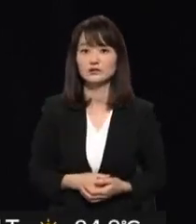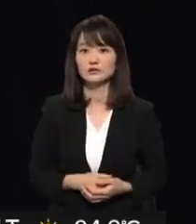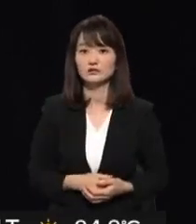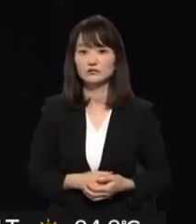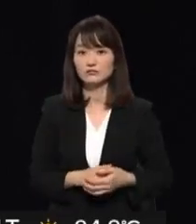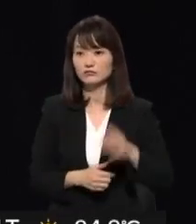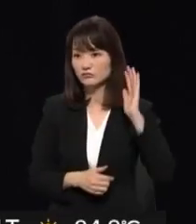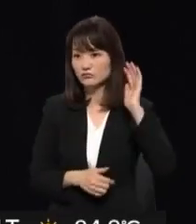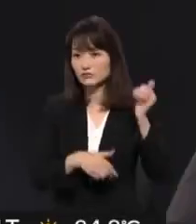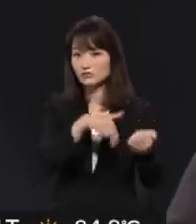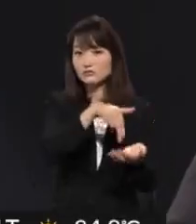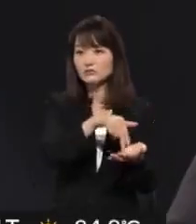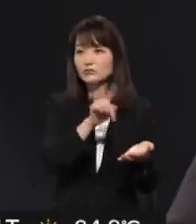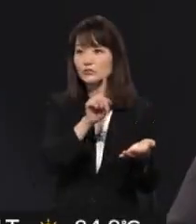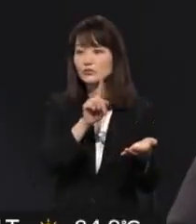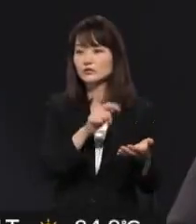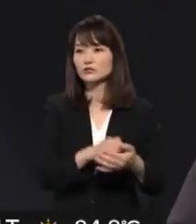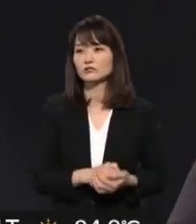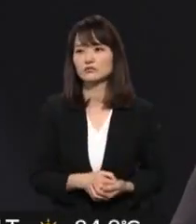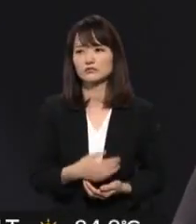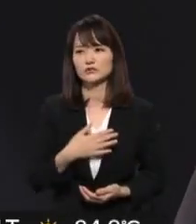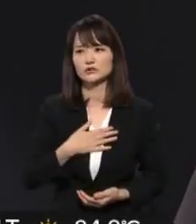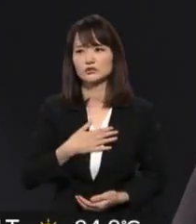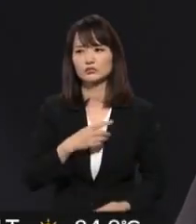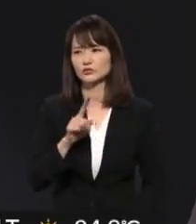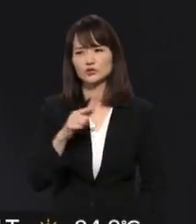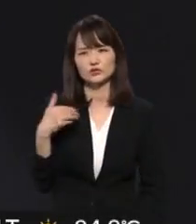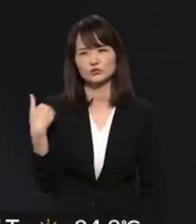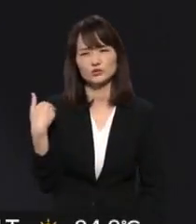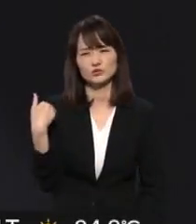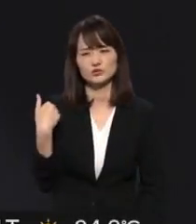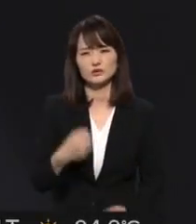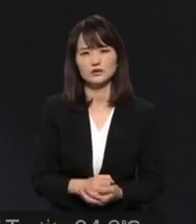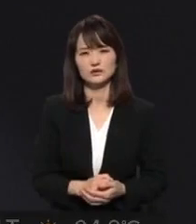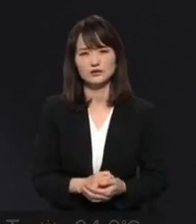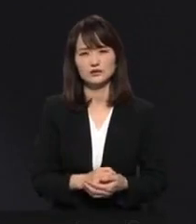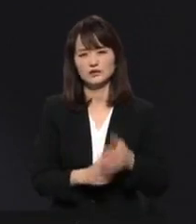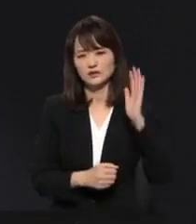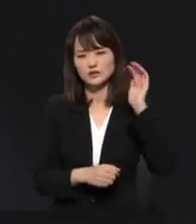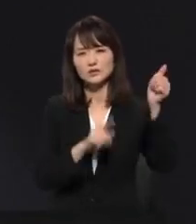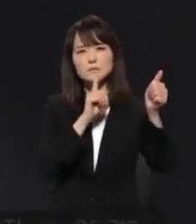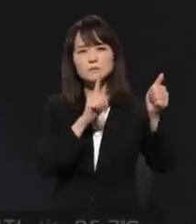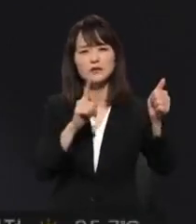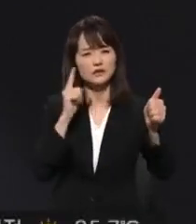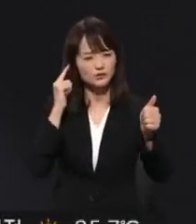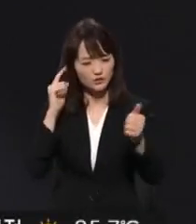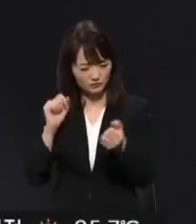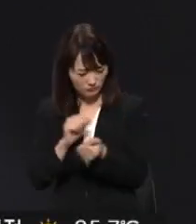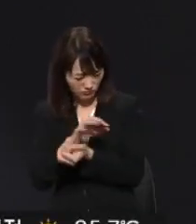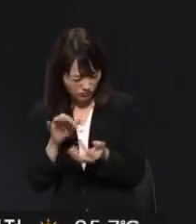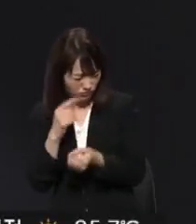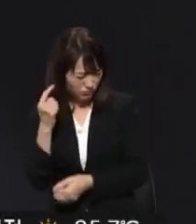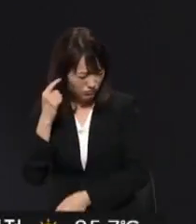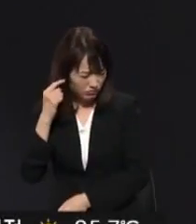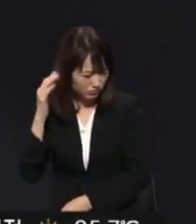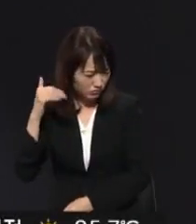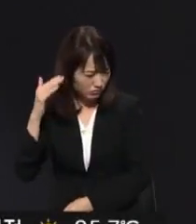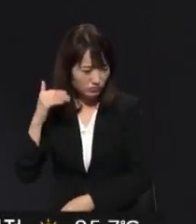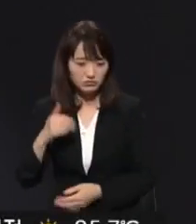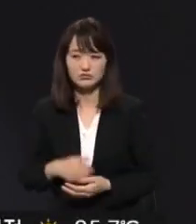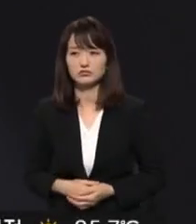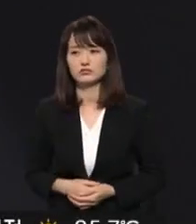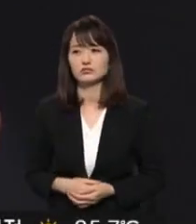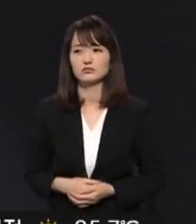저는 뭐 저는 정확하게 들리지 않더라고요 소음 때문에 소음 때문에 예 딱 들리는 거는 뭐 국회라든지 몇 자는